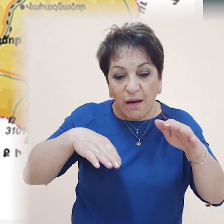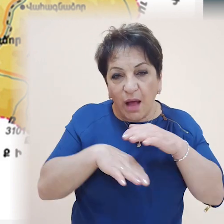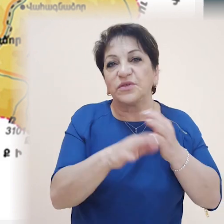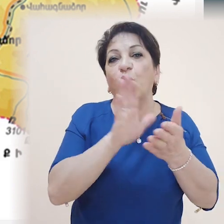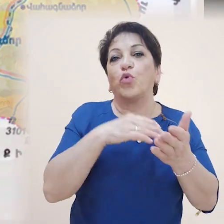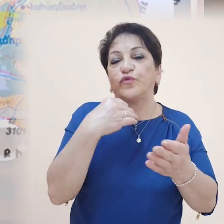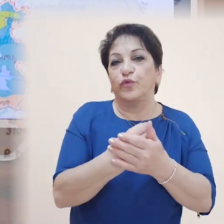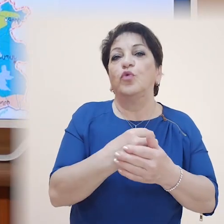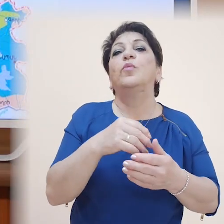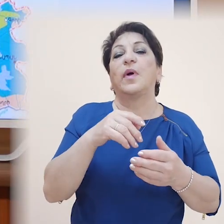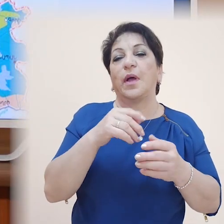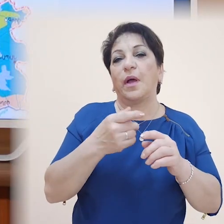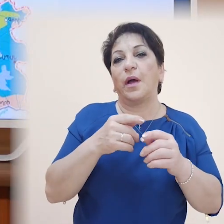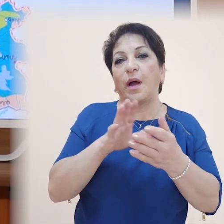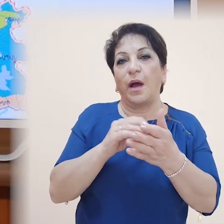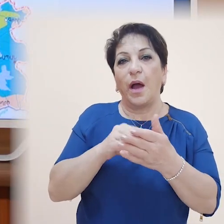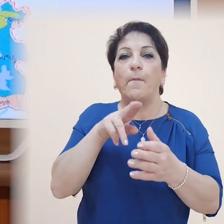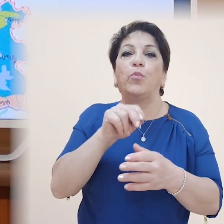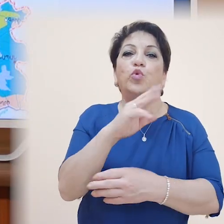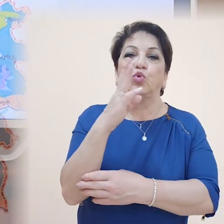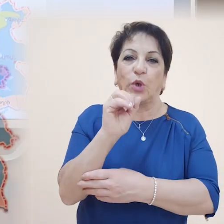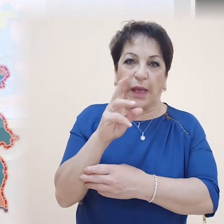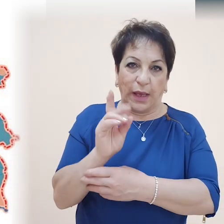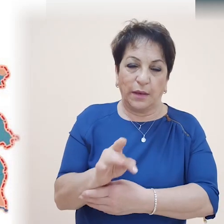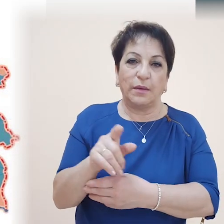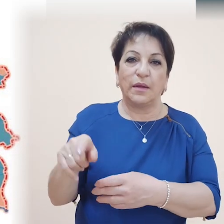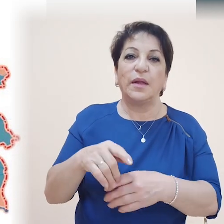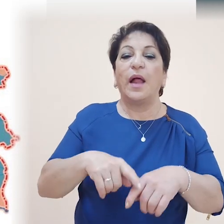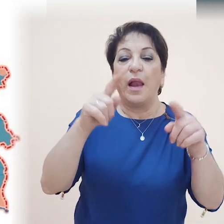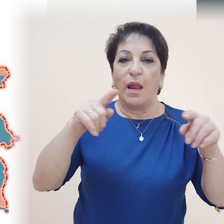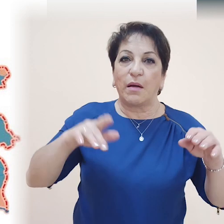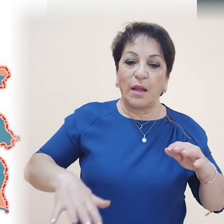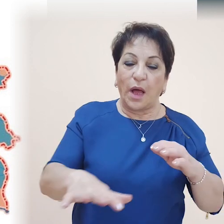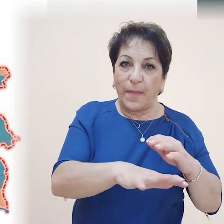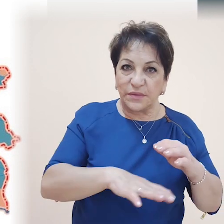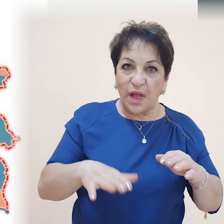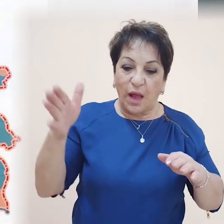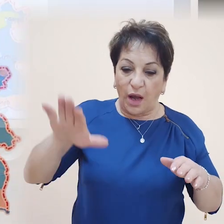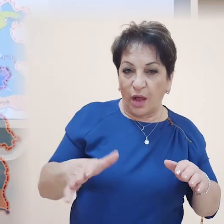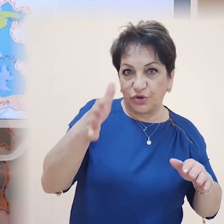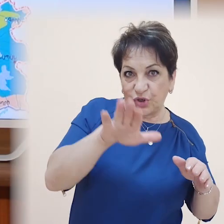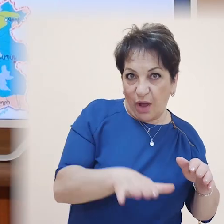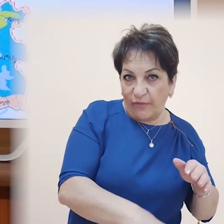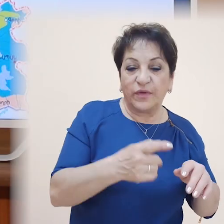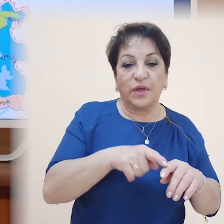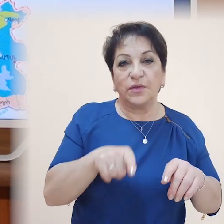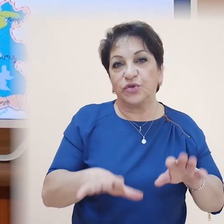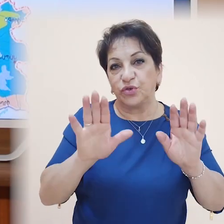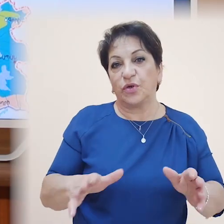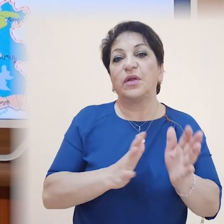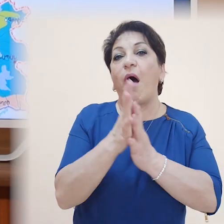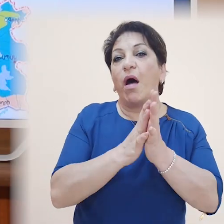անունով։ լորու մարձում հիմնականում տարածված են լերնատապաստանային լանտշավտները, բացի դրանից սա շատ մեծ